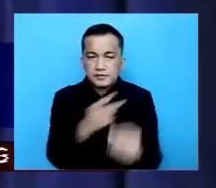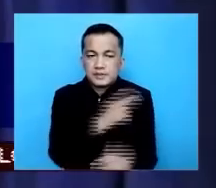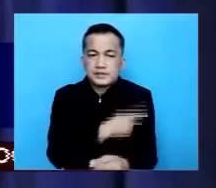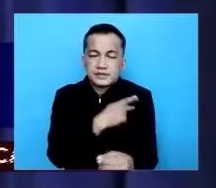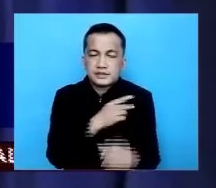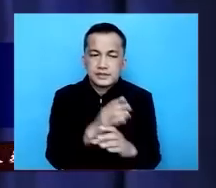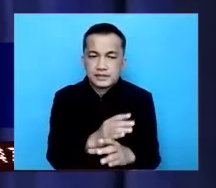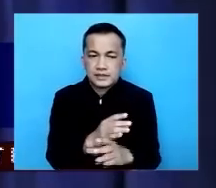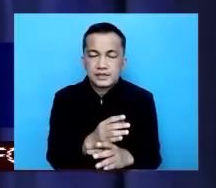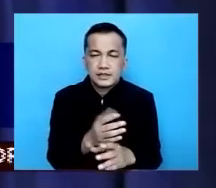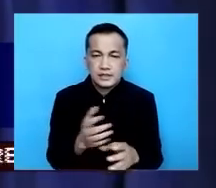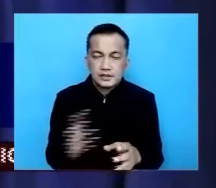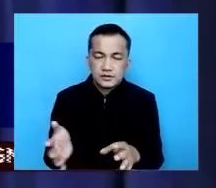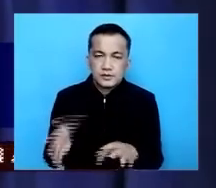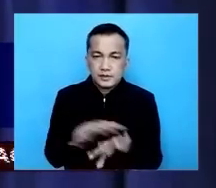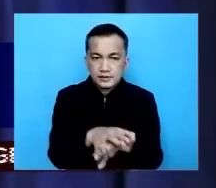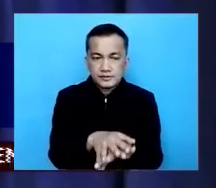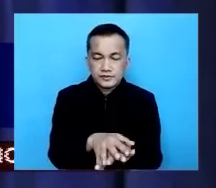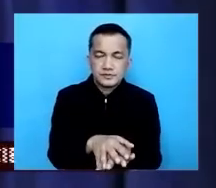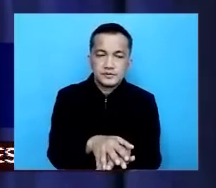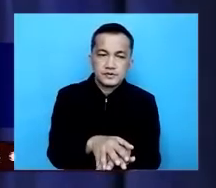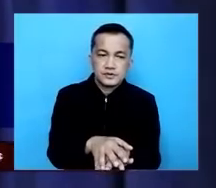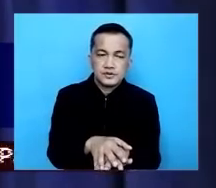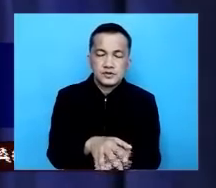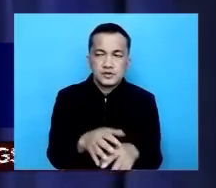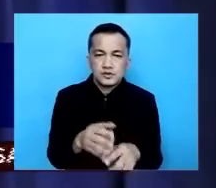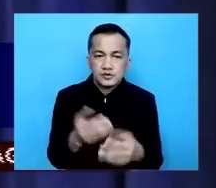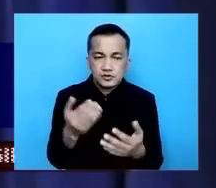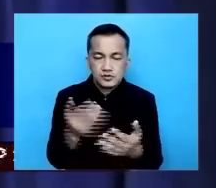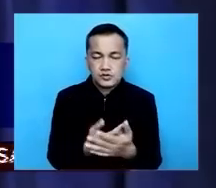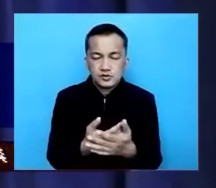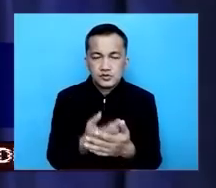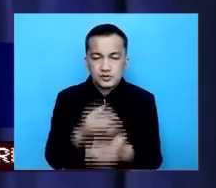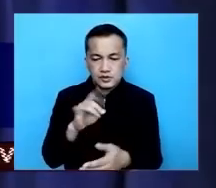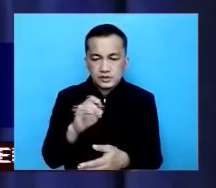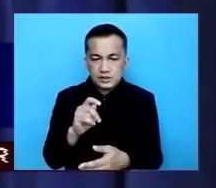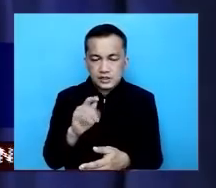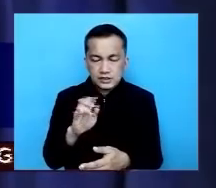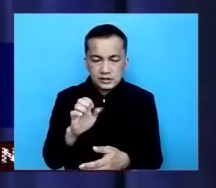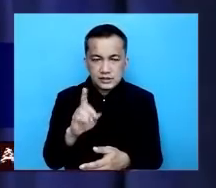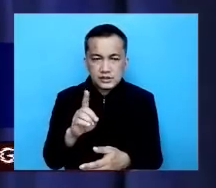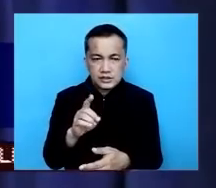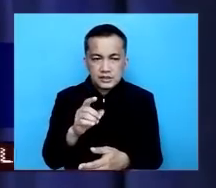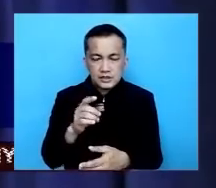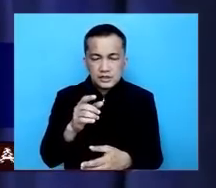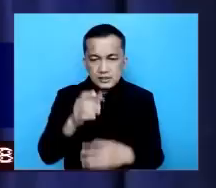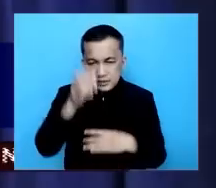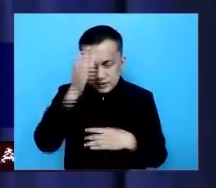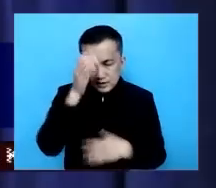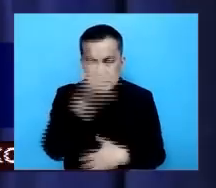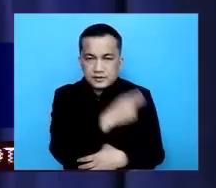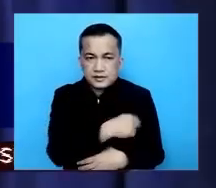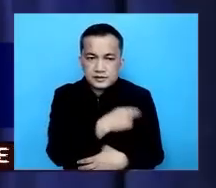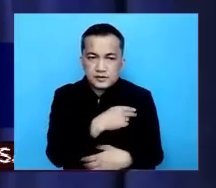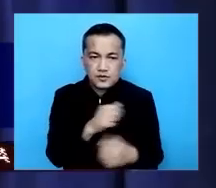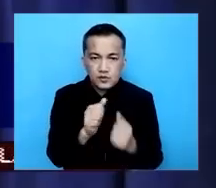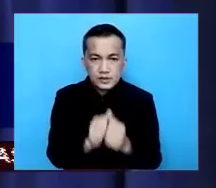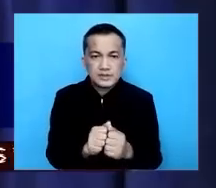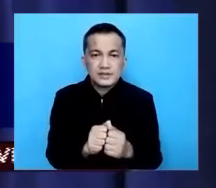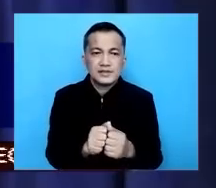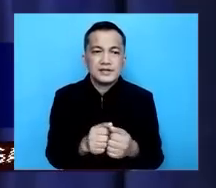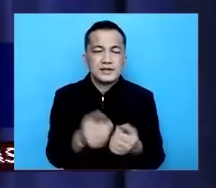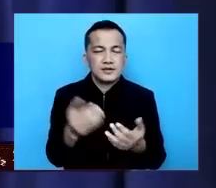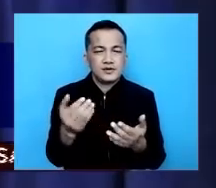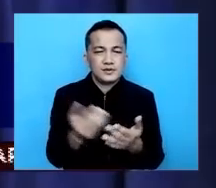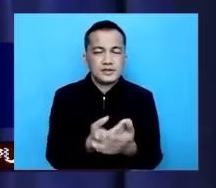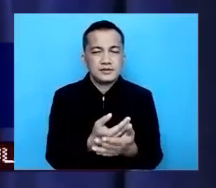to be integrated in a new dedicated cancer hospital that will modernize